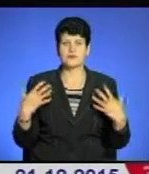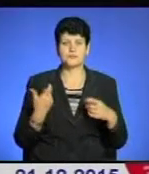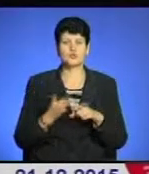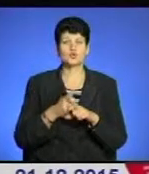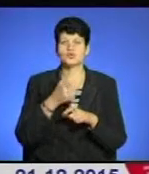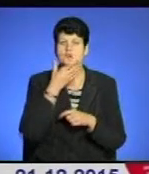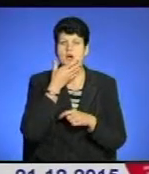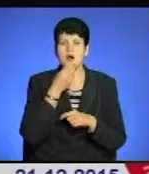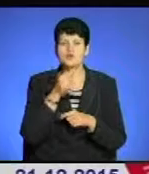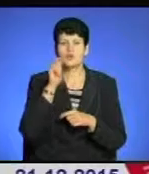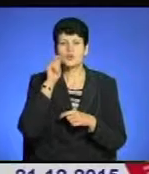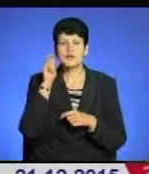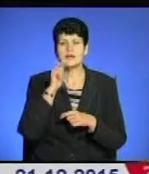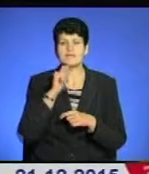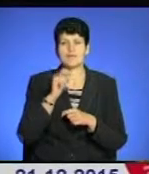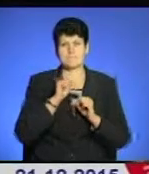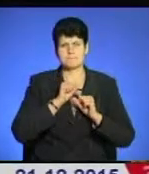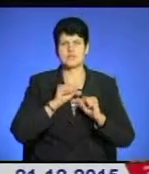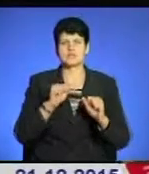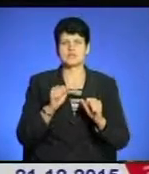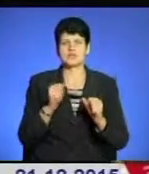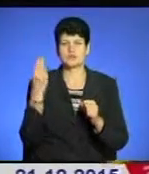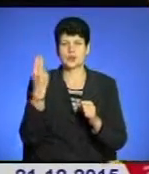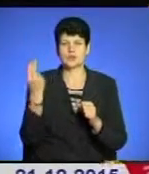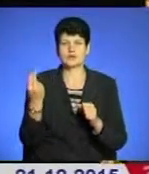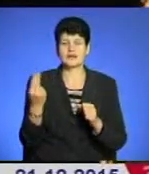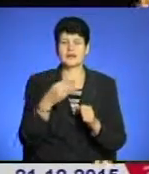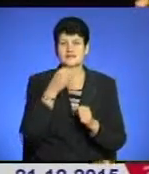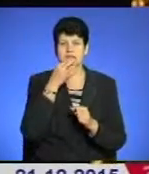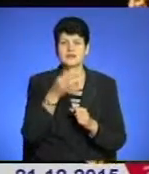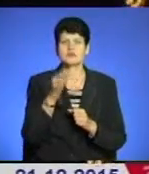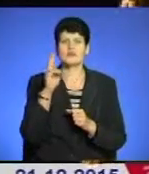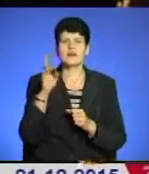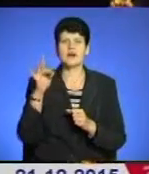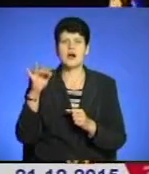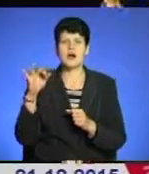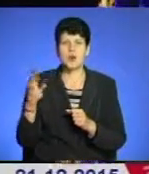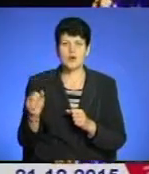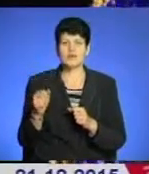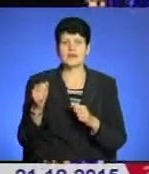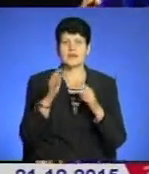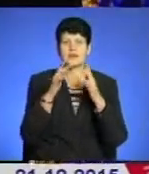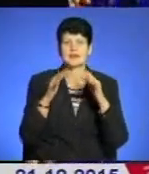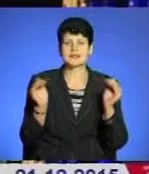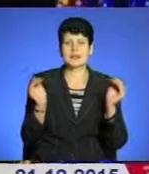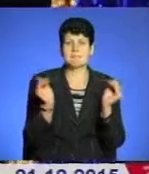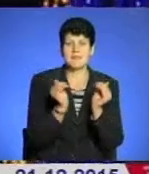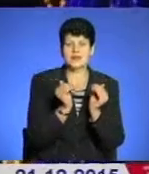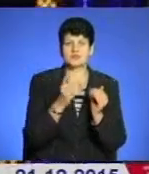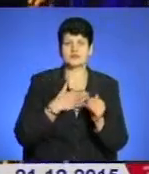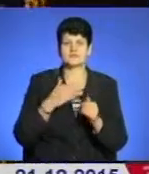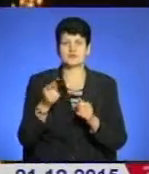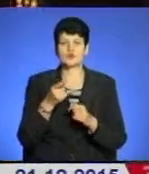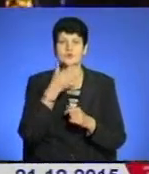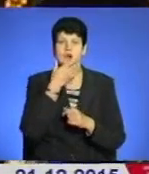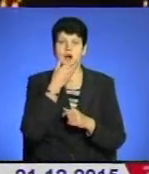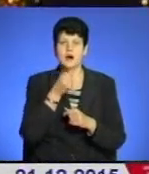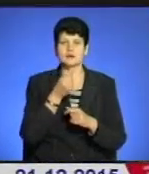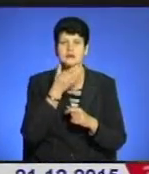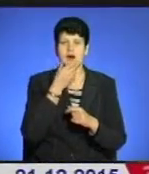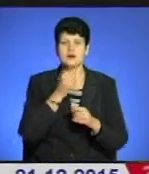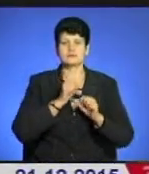В таких українських патріотичних кольорах. Я вам скажу, що в Кракові ялинка менша, в нас в Тернополі ялинка більша. Ну, гарна,